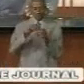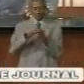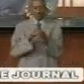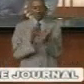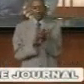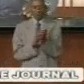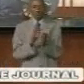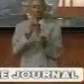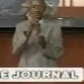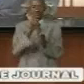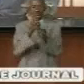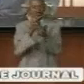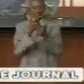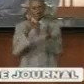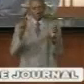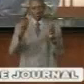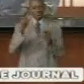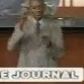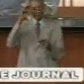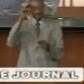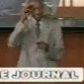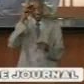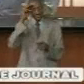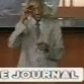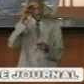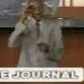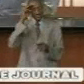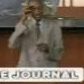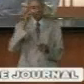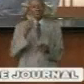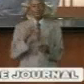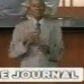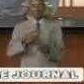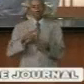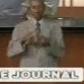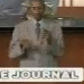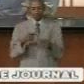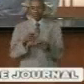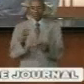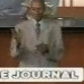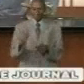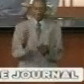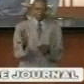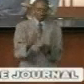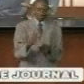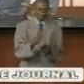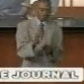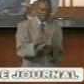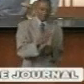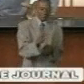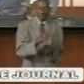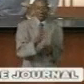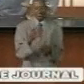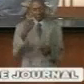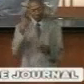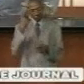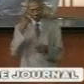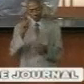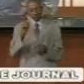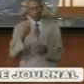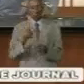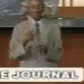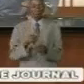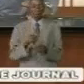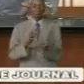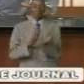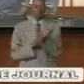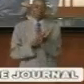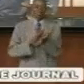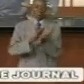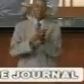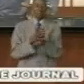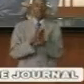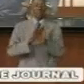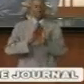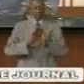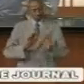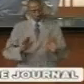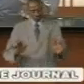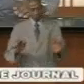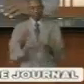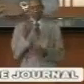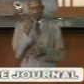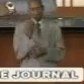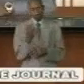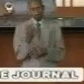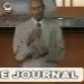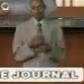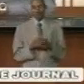s'y sont donnés aux travaux d'assainissement de l'artère principale du quartier de leurs écoles. Reportage Joël Lungenza et Willy